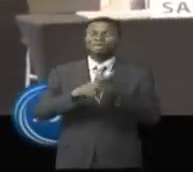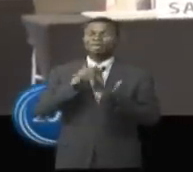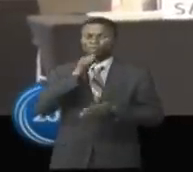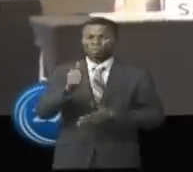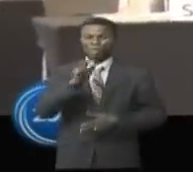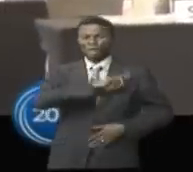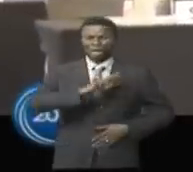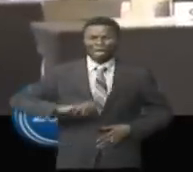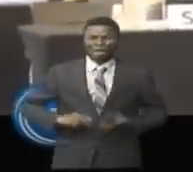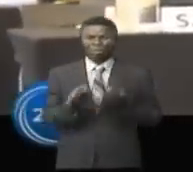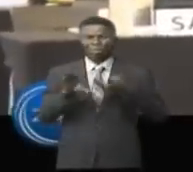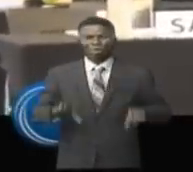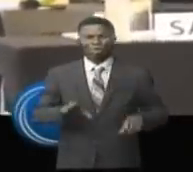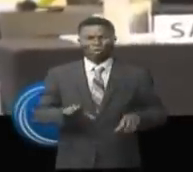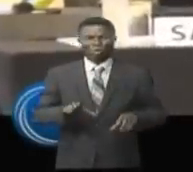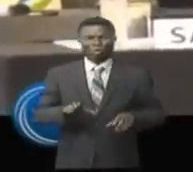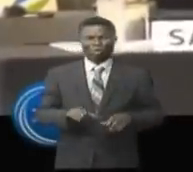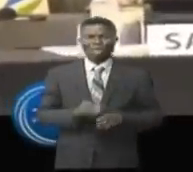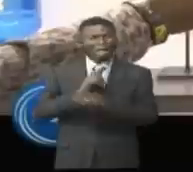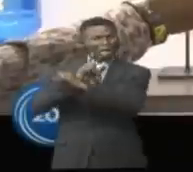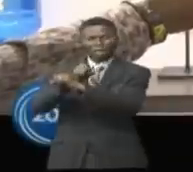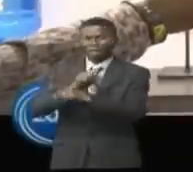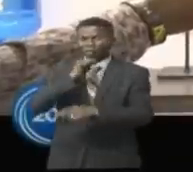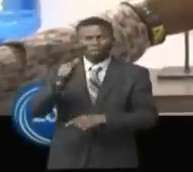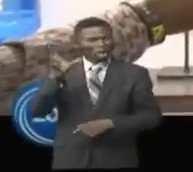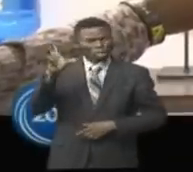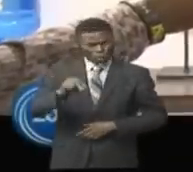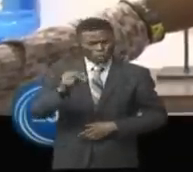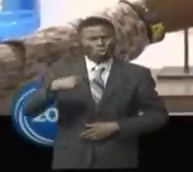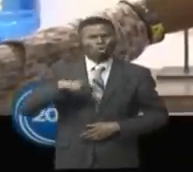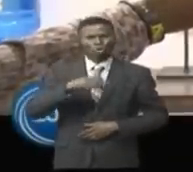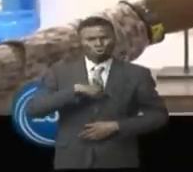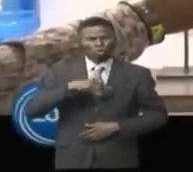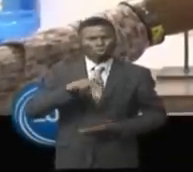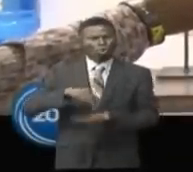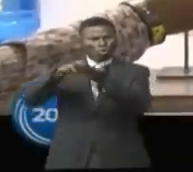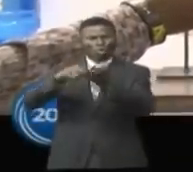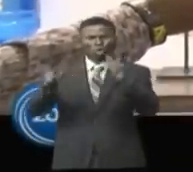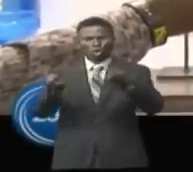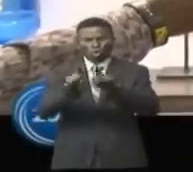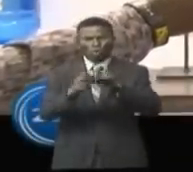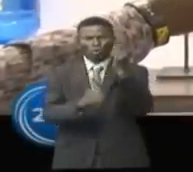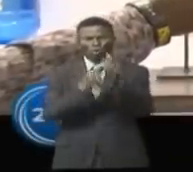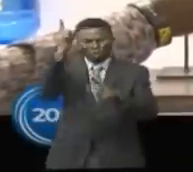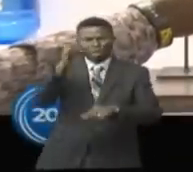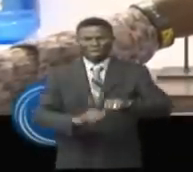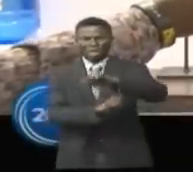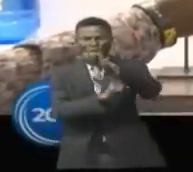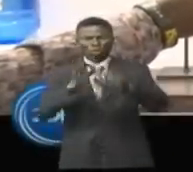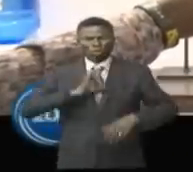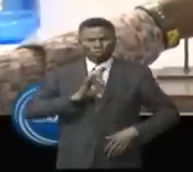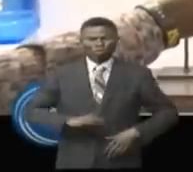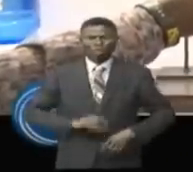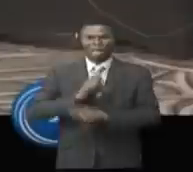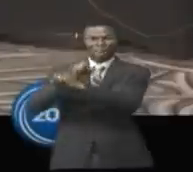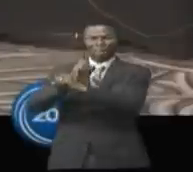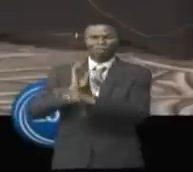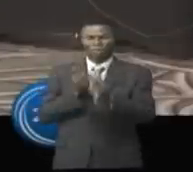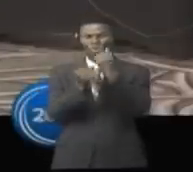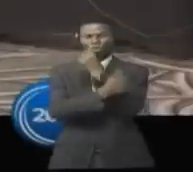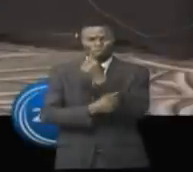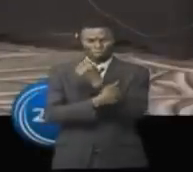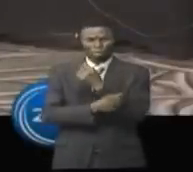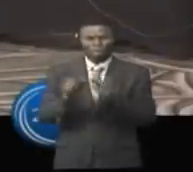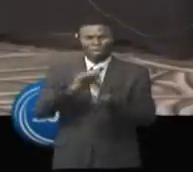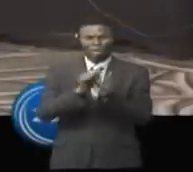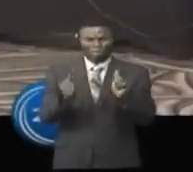RDC ne peut pas se défendre et nous devons donc nous lever comme un seul homme derrière le chef de l'État pour défendre notre pays.